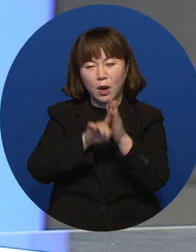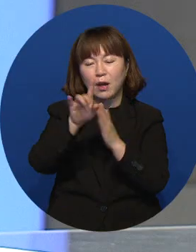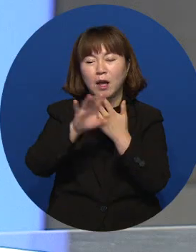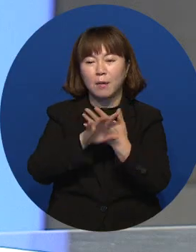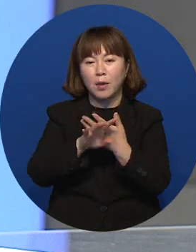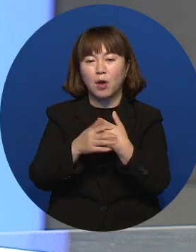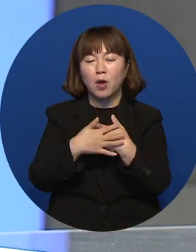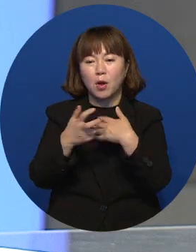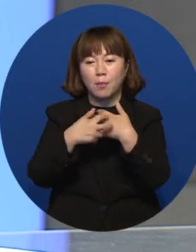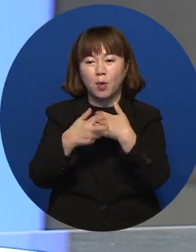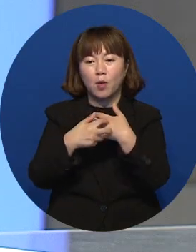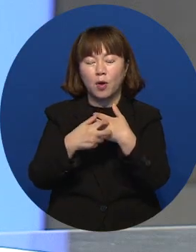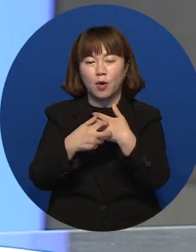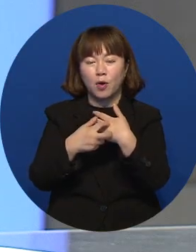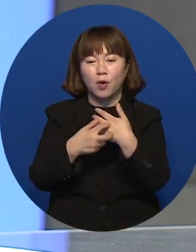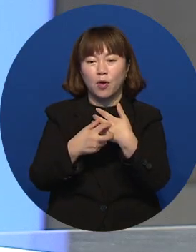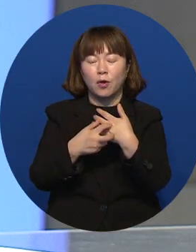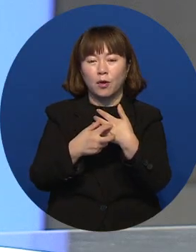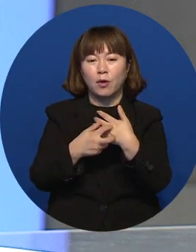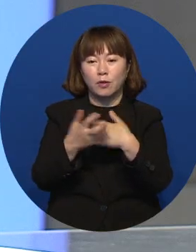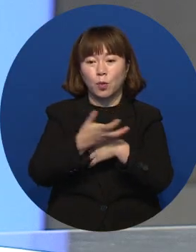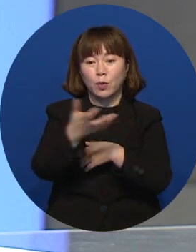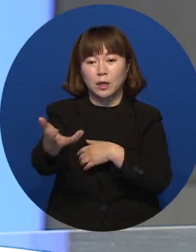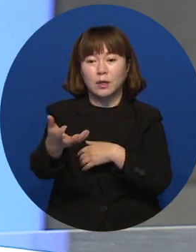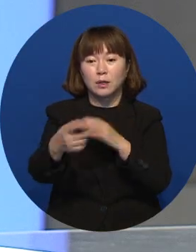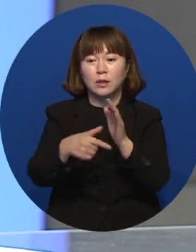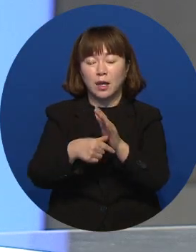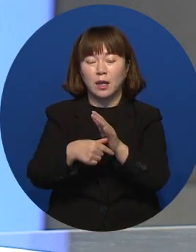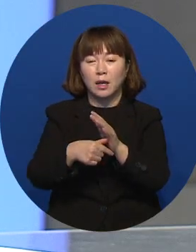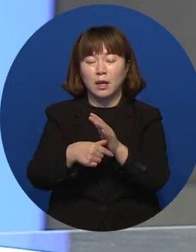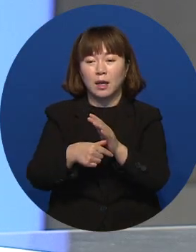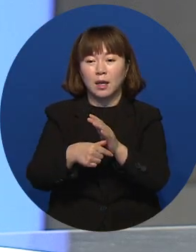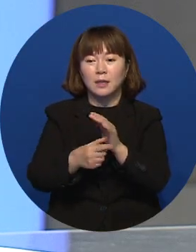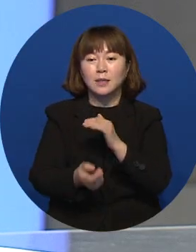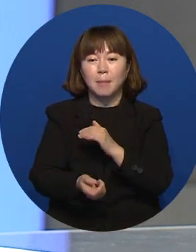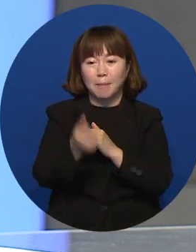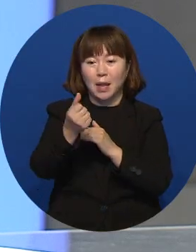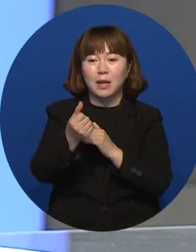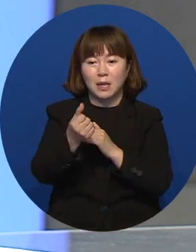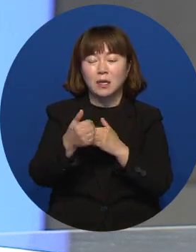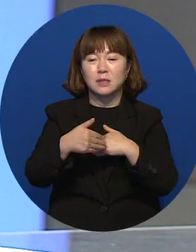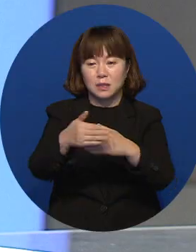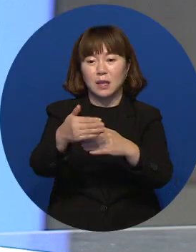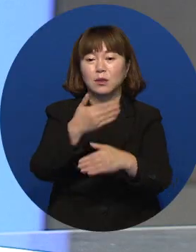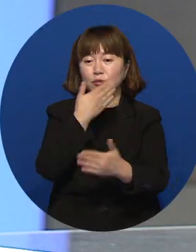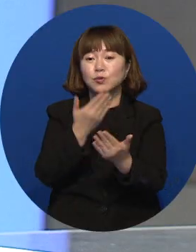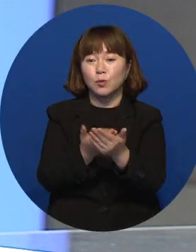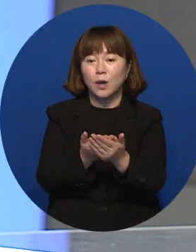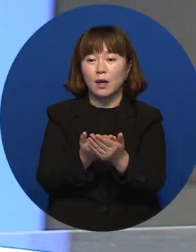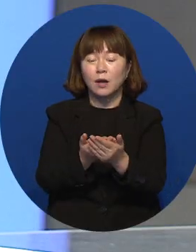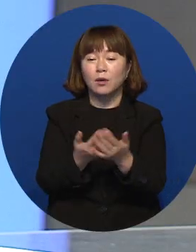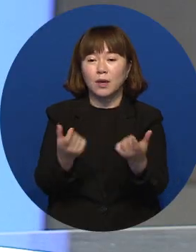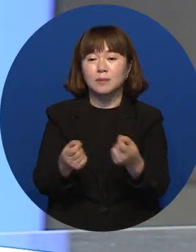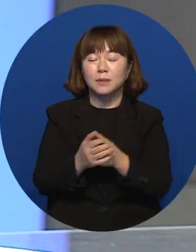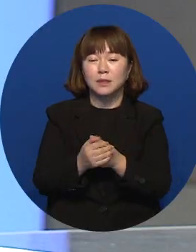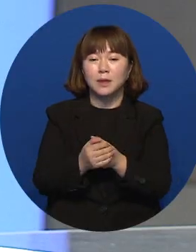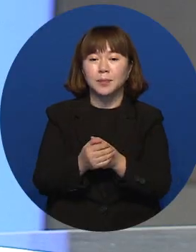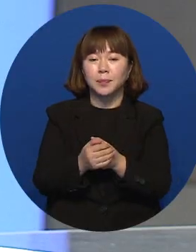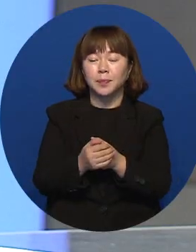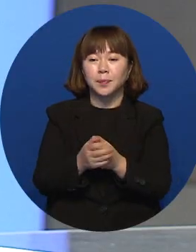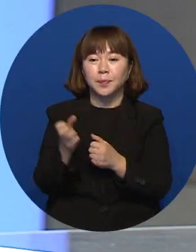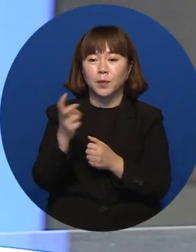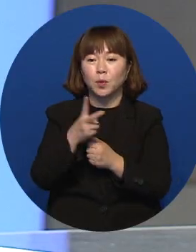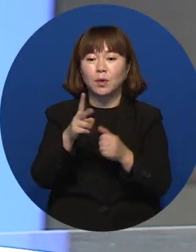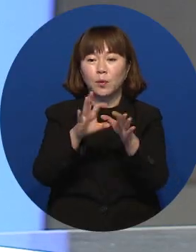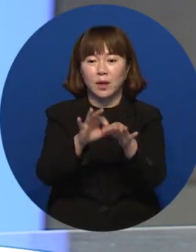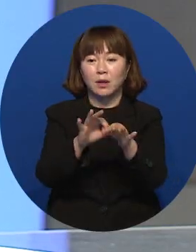하면서 바로 병원에 입원 에서 진료 치료 받을 수 있는 예 그게 굉장히 중요한 프린트로 생각이 들고요 그리고 이제 거기에 관련된